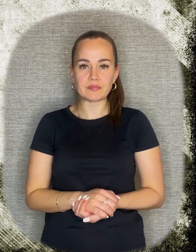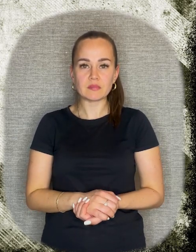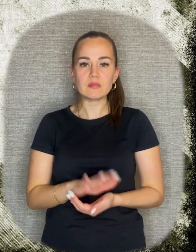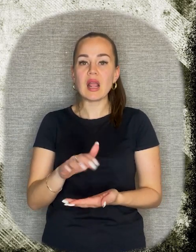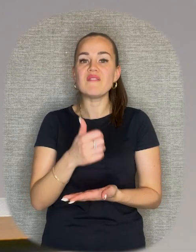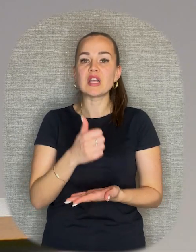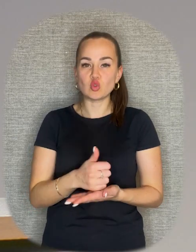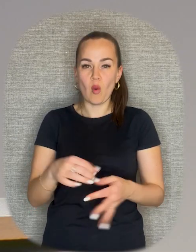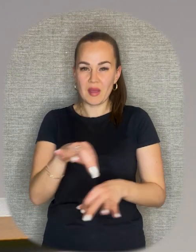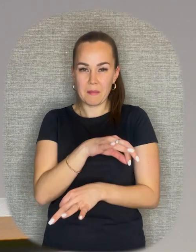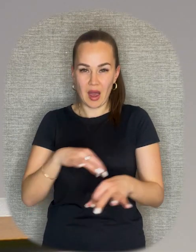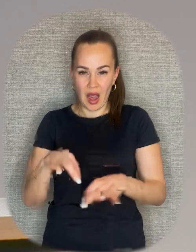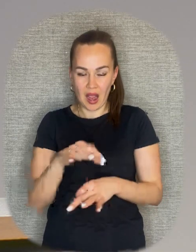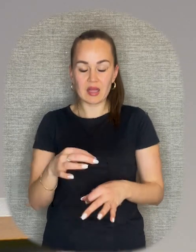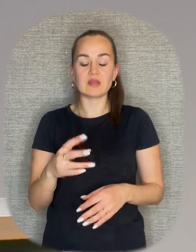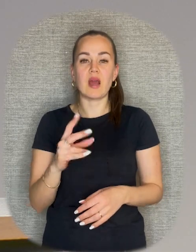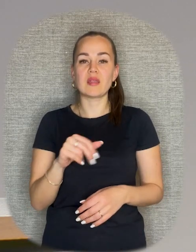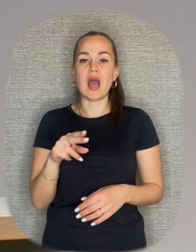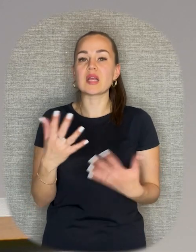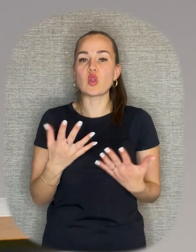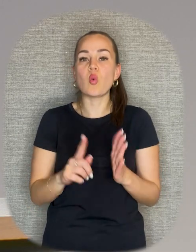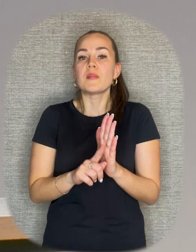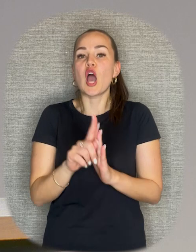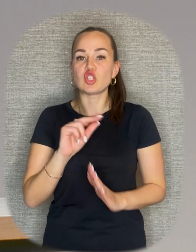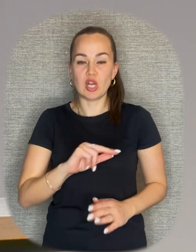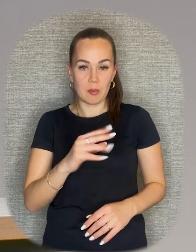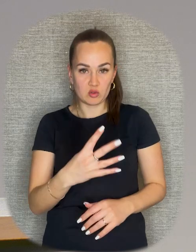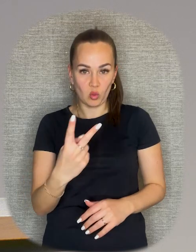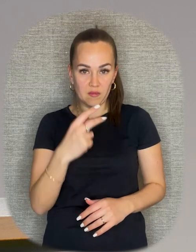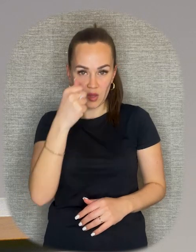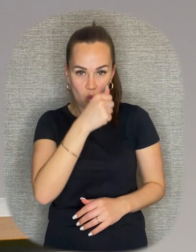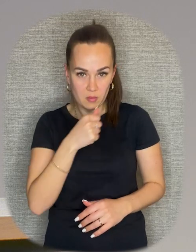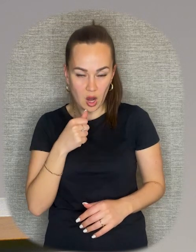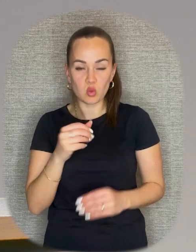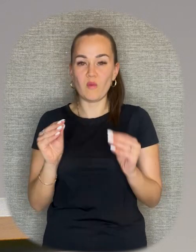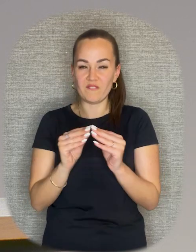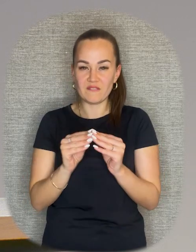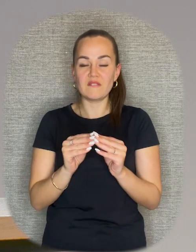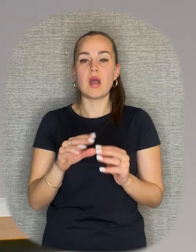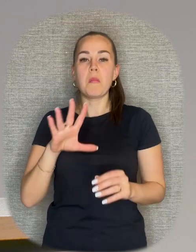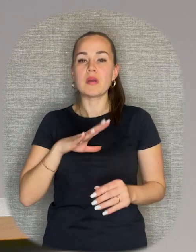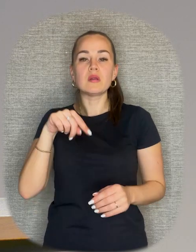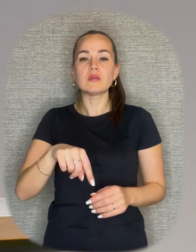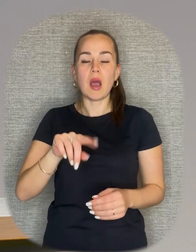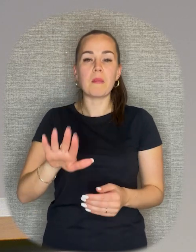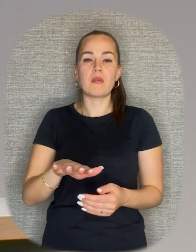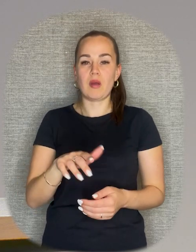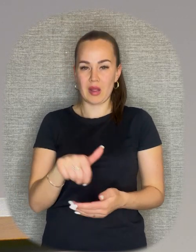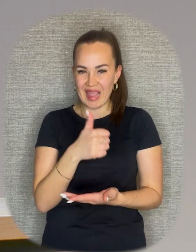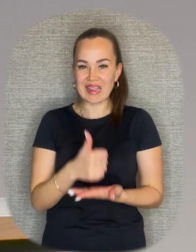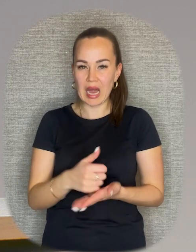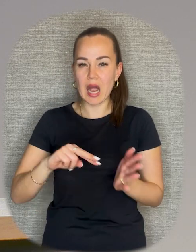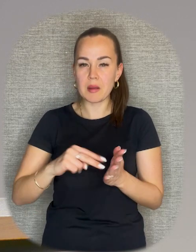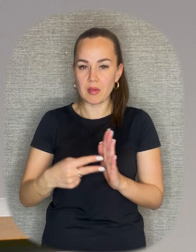третьего года в основе проекта над которым начали Ра в со в году по-прежнему лежал